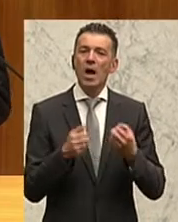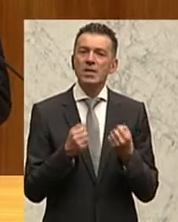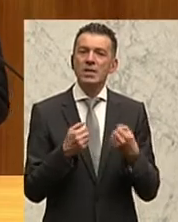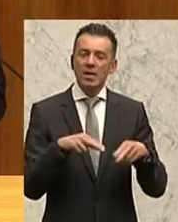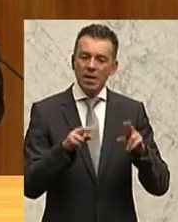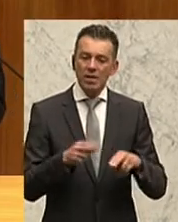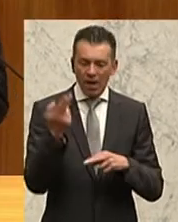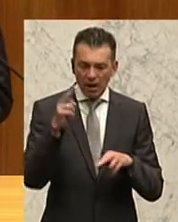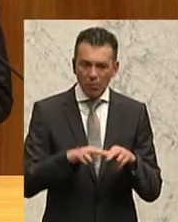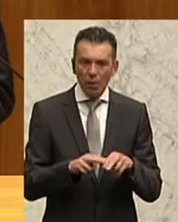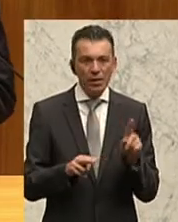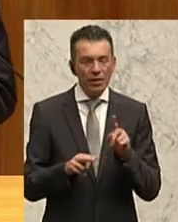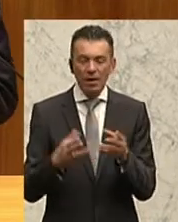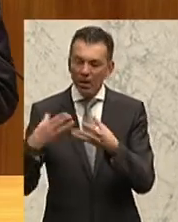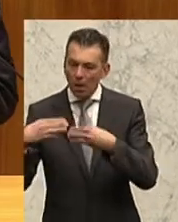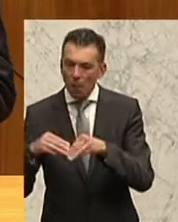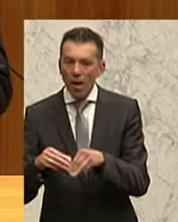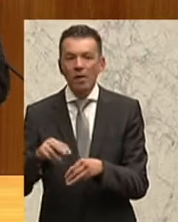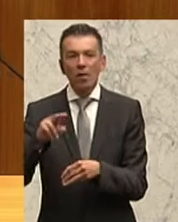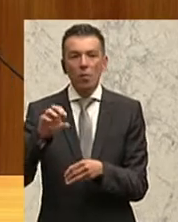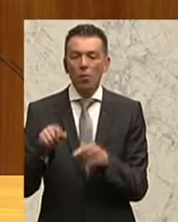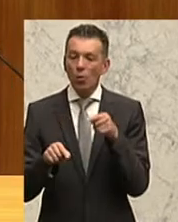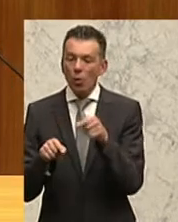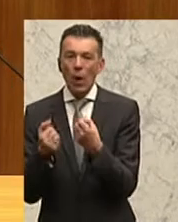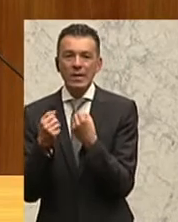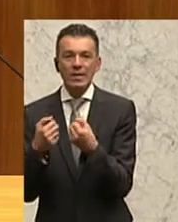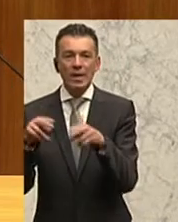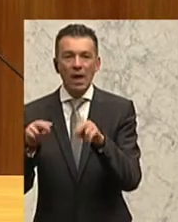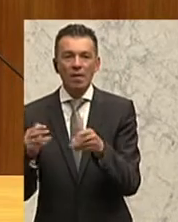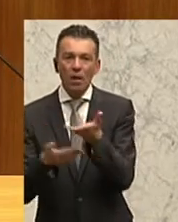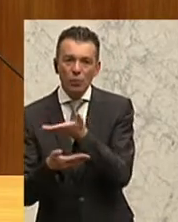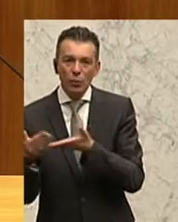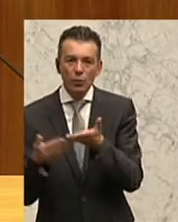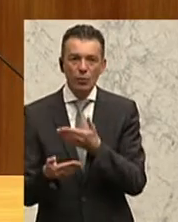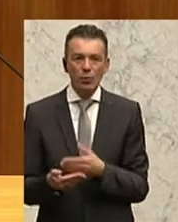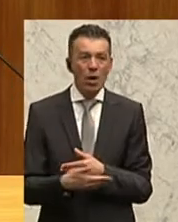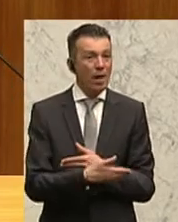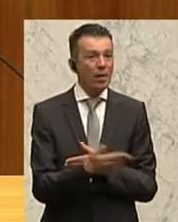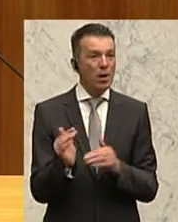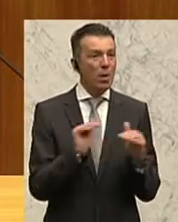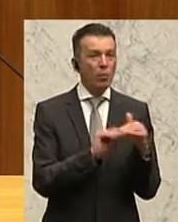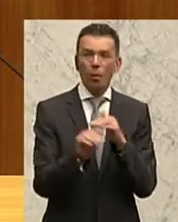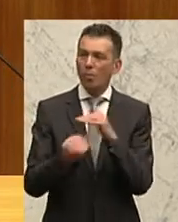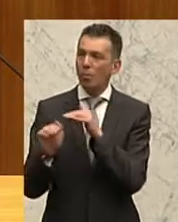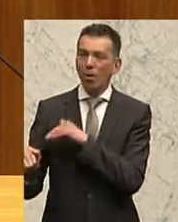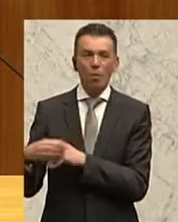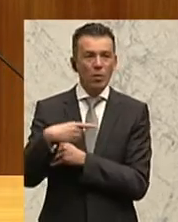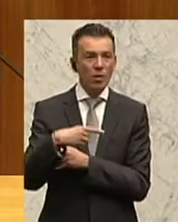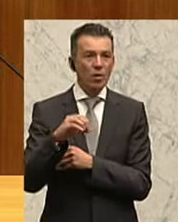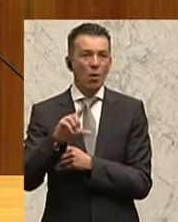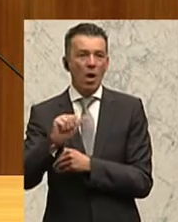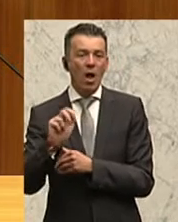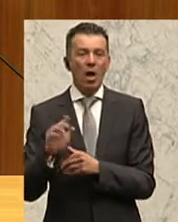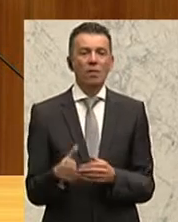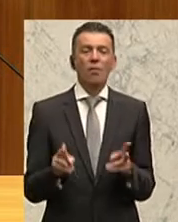der UNO und dort im Sicherheitsrat zu diskutieren. Es ist ja auch sonst niemand davon gelaufen, dort unten am Golan oder anderswo, nur weil wir